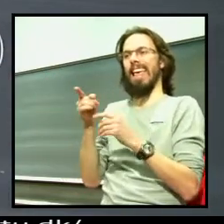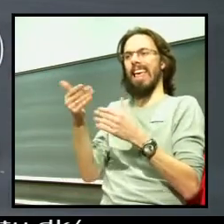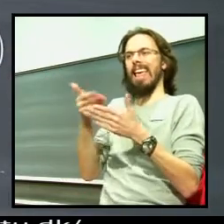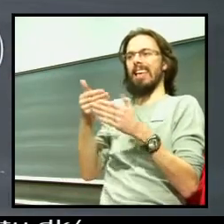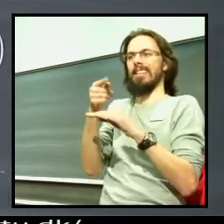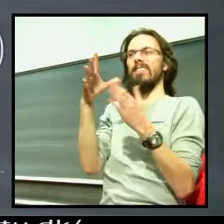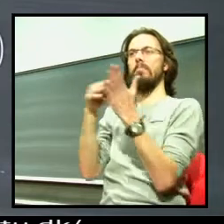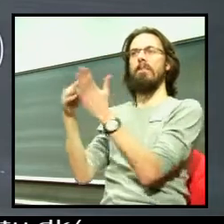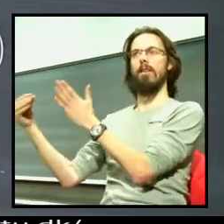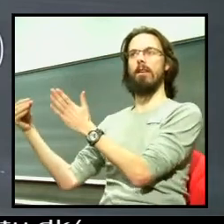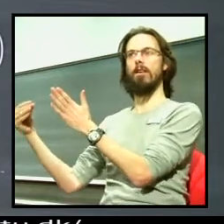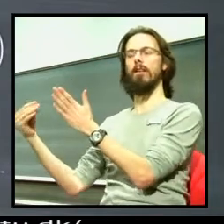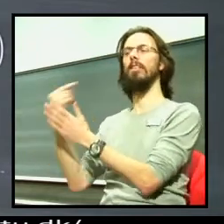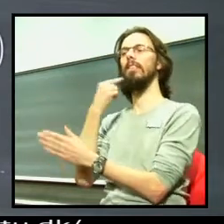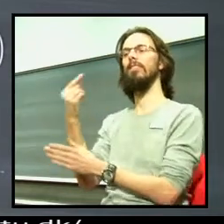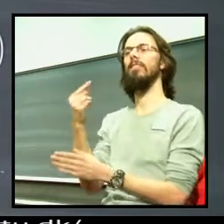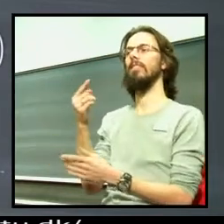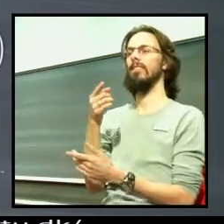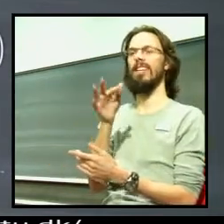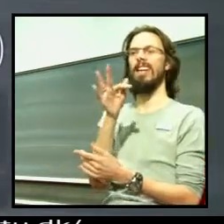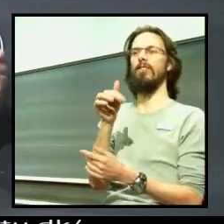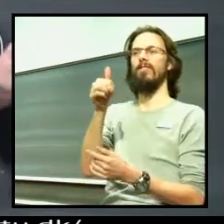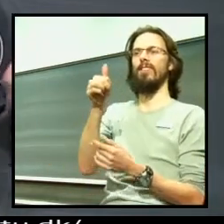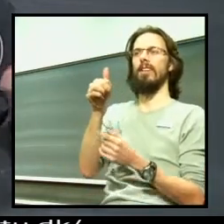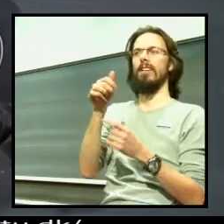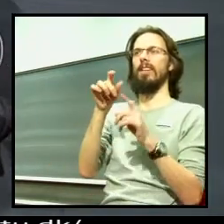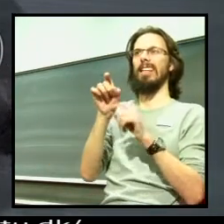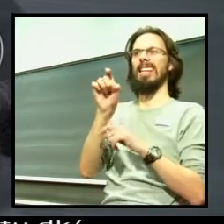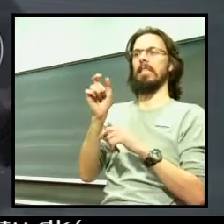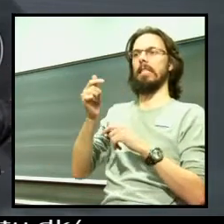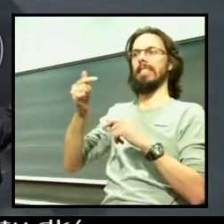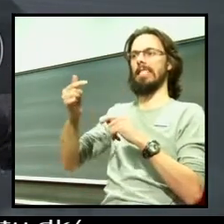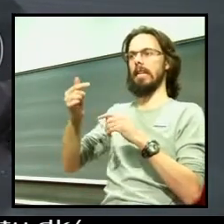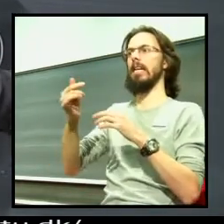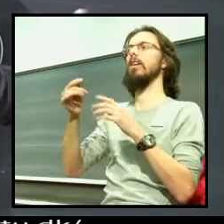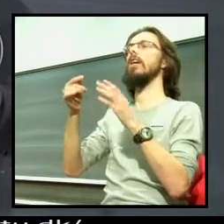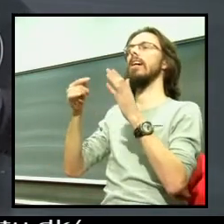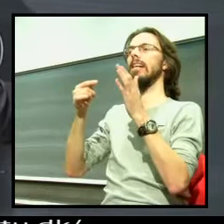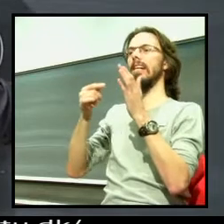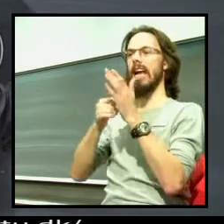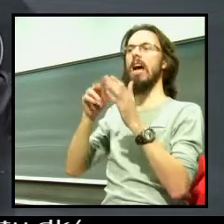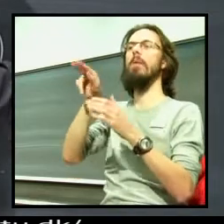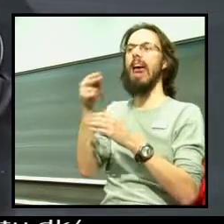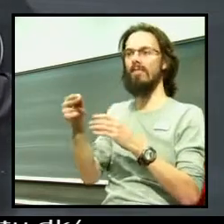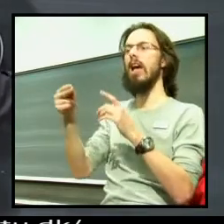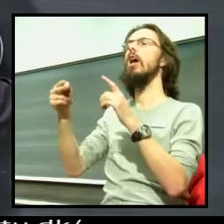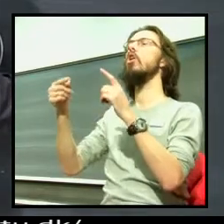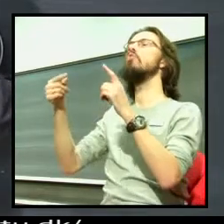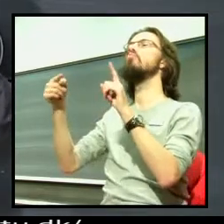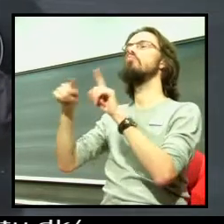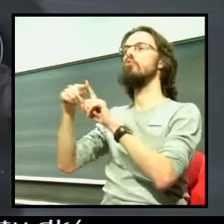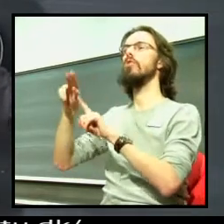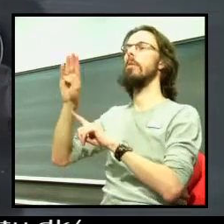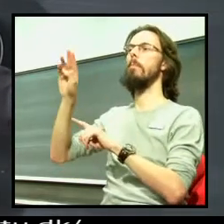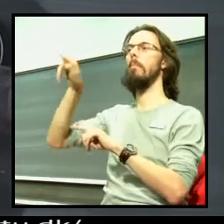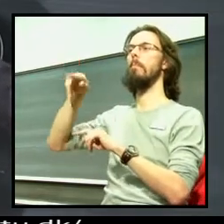Det vil sige, at jeg tager f af x1 af t og ganger med alfa, og så plusser jeg med beta gange f